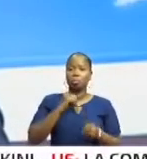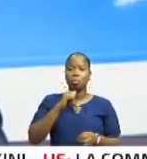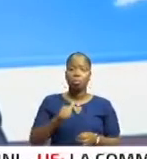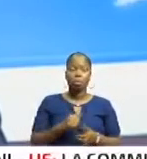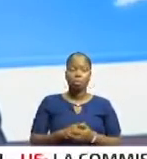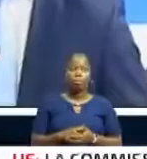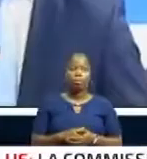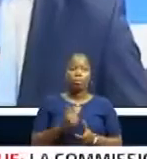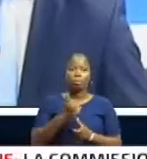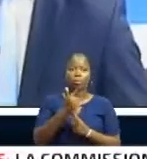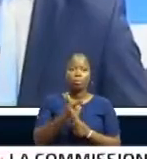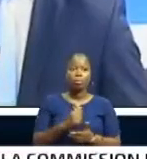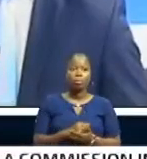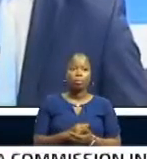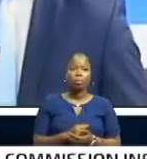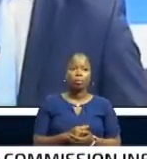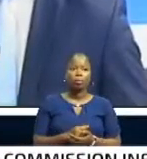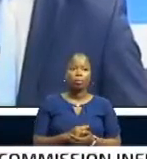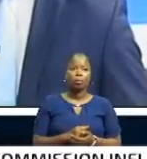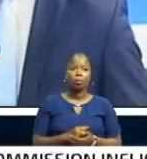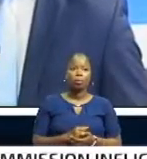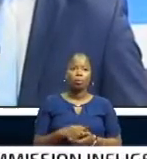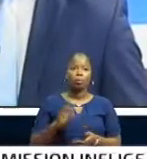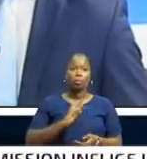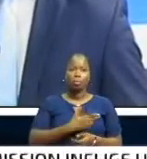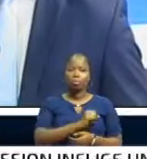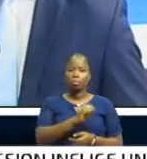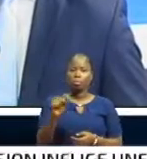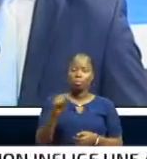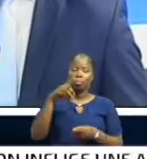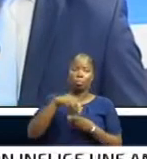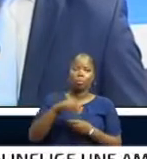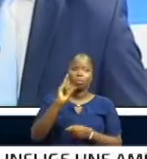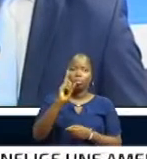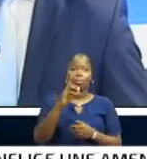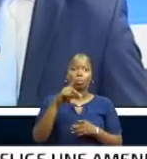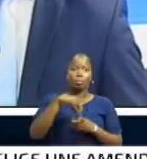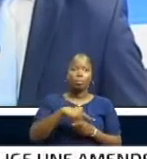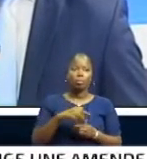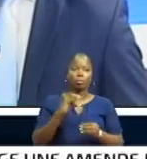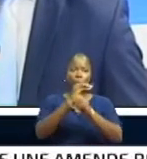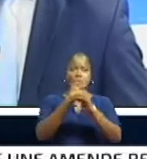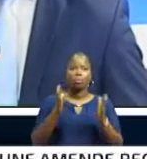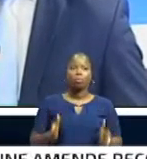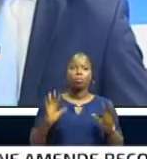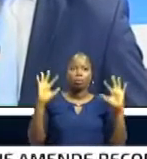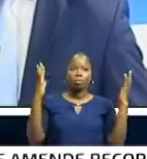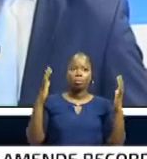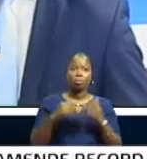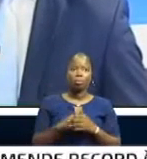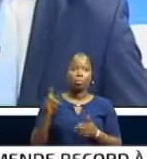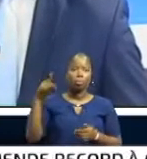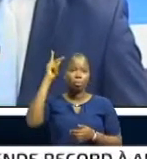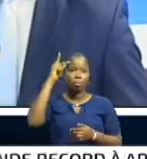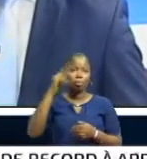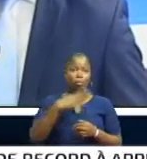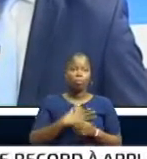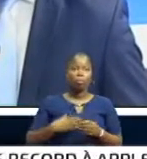on n'est pas dans une démocratie de contreuse qu'aux contributions nous sommes dans un parti d'opposition qui apprécient les politiques publiques et